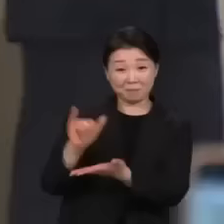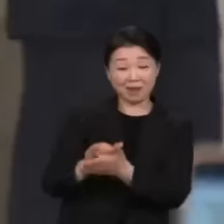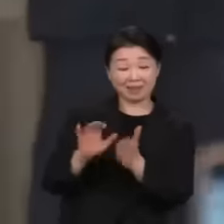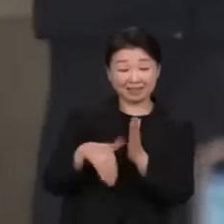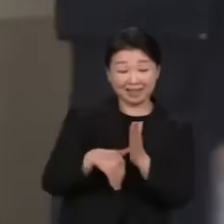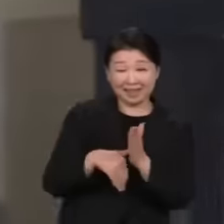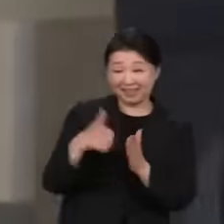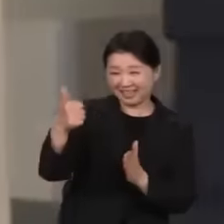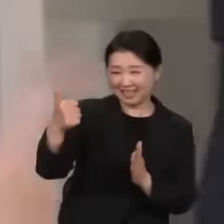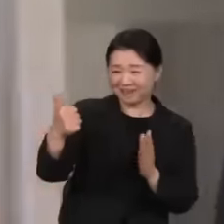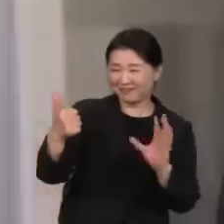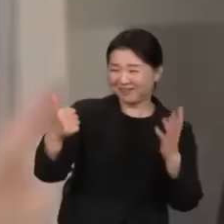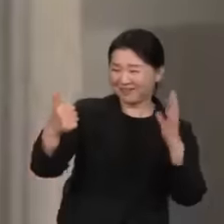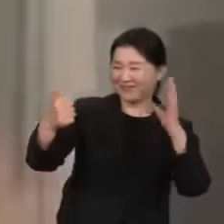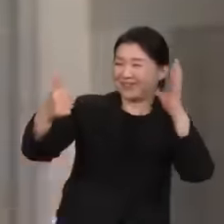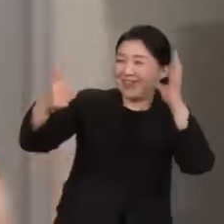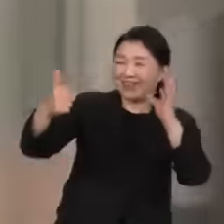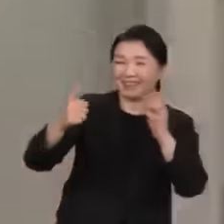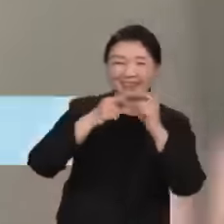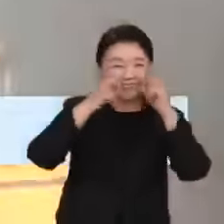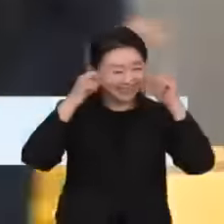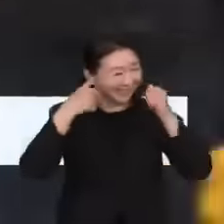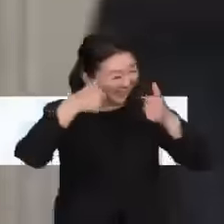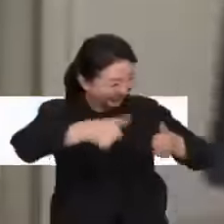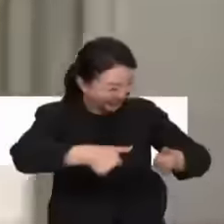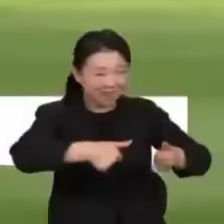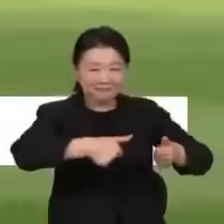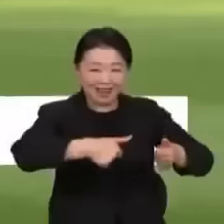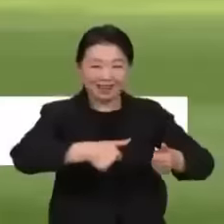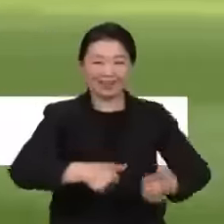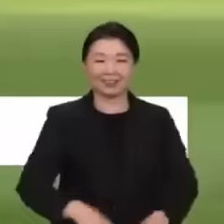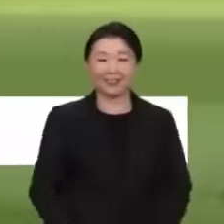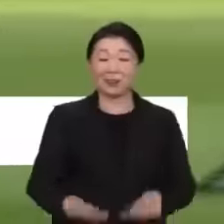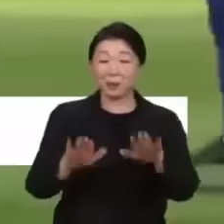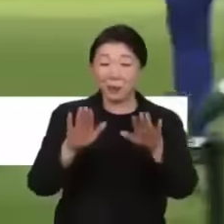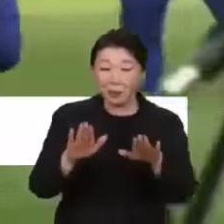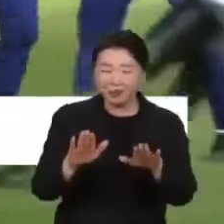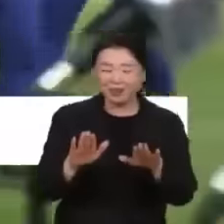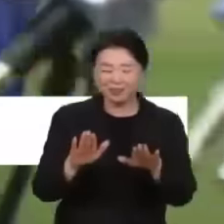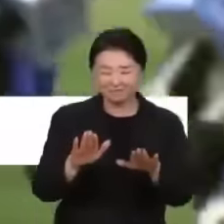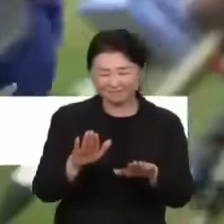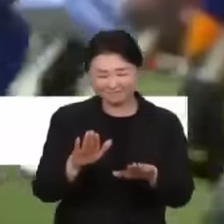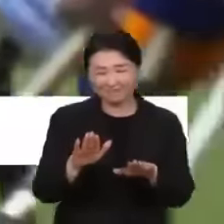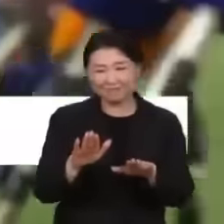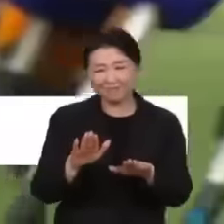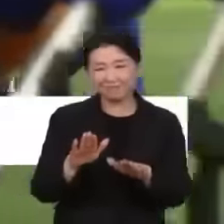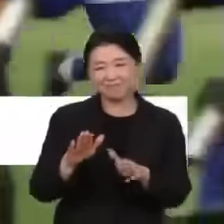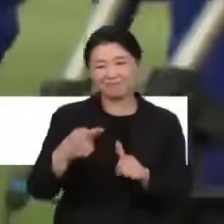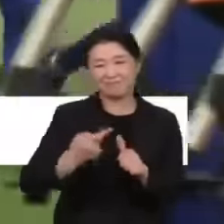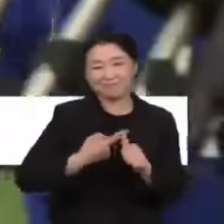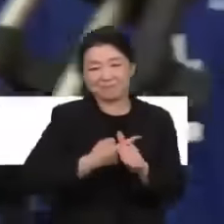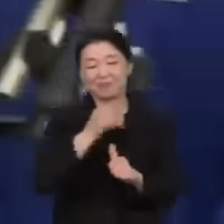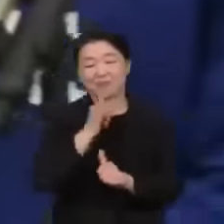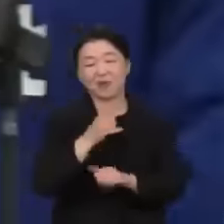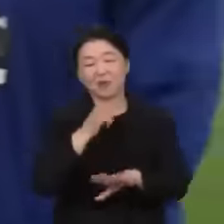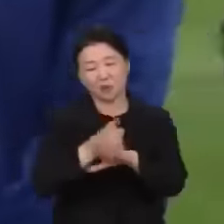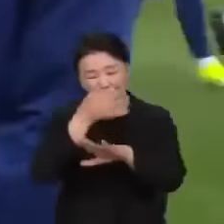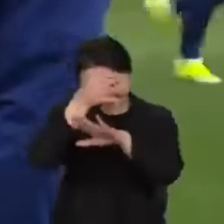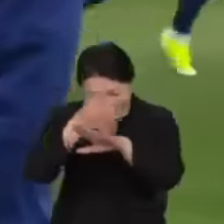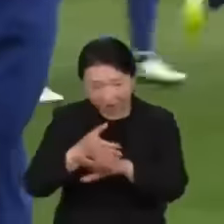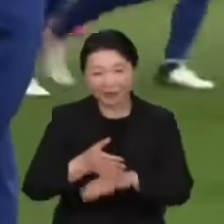자신을 응원하러 나온 팬들에게 환하게 웃으며 인사했던 이강인은 오늘은 쓴소리를 보냈던 축구팬들을 향해 고개를